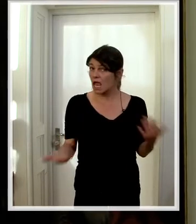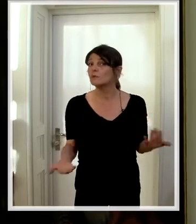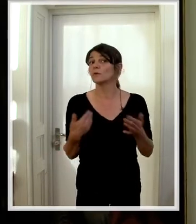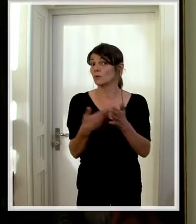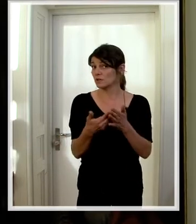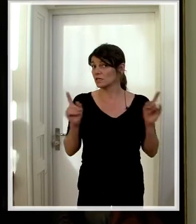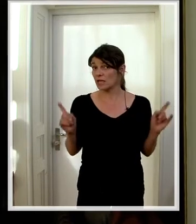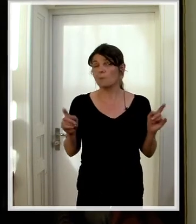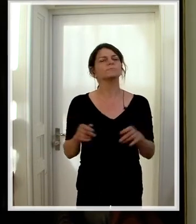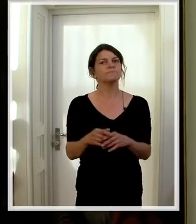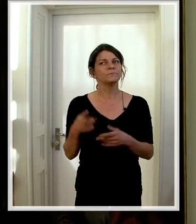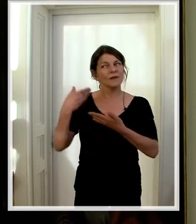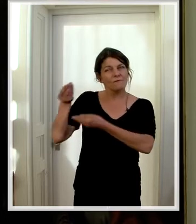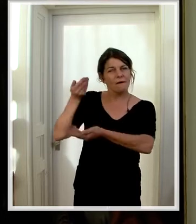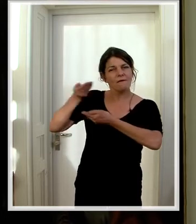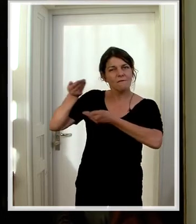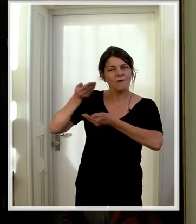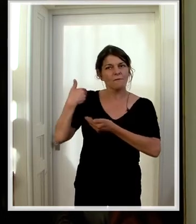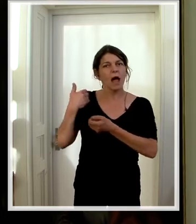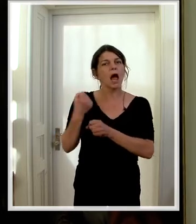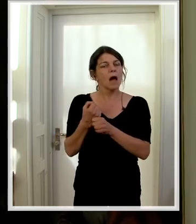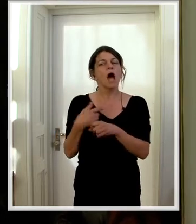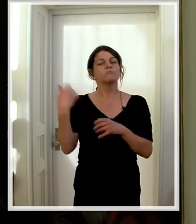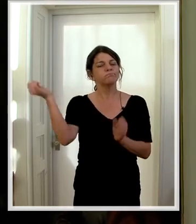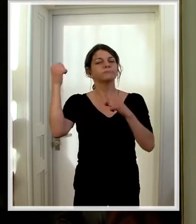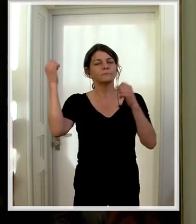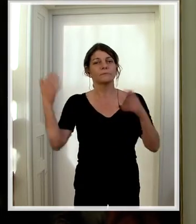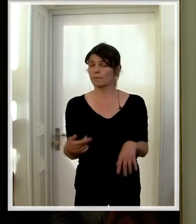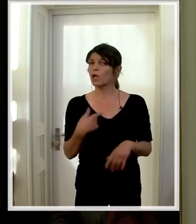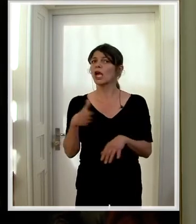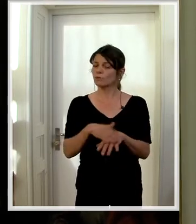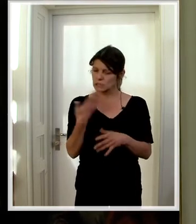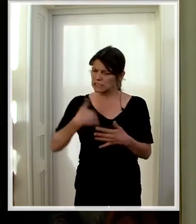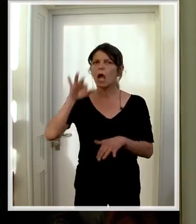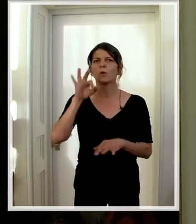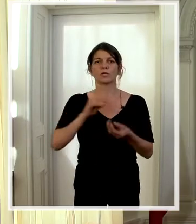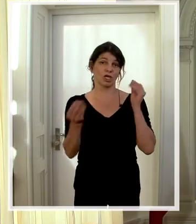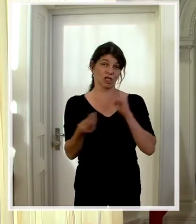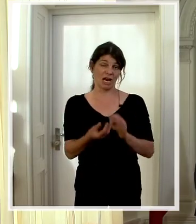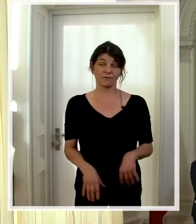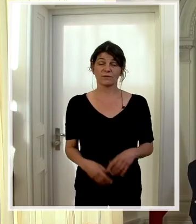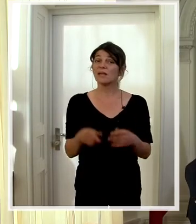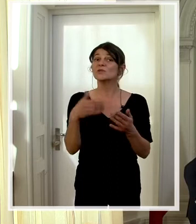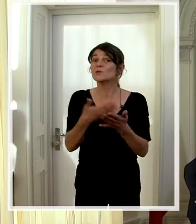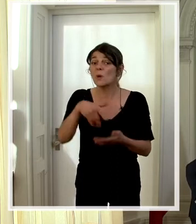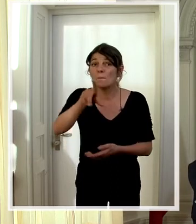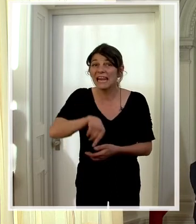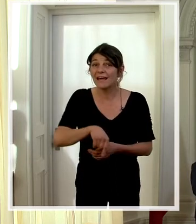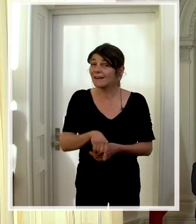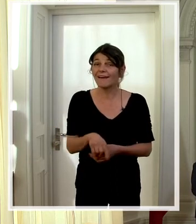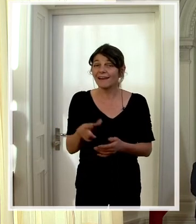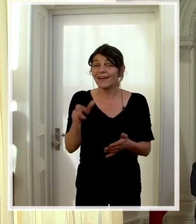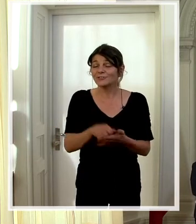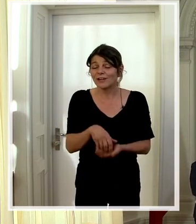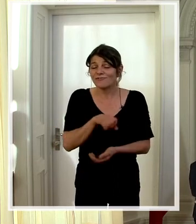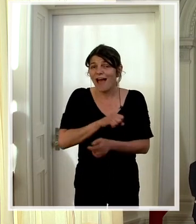eben die Verhandlungen so geführt. Ich denke, es ist ein sehr ein guter Deal. So billig oder so günstig kommt Liechtenstein nie mehr